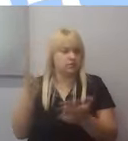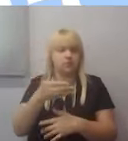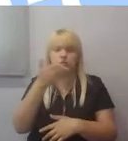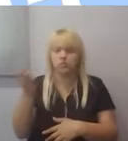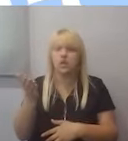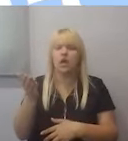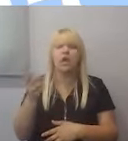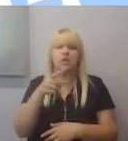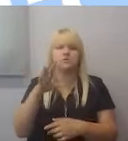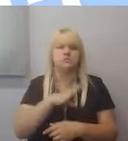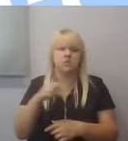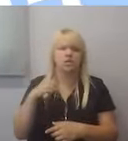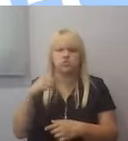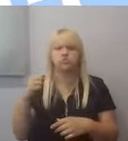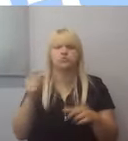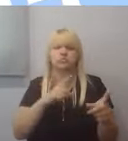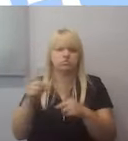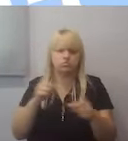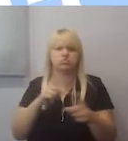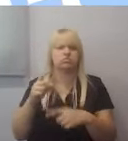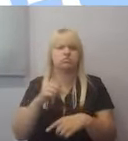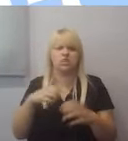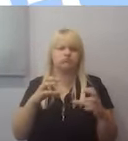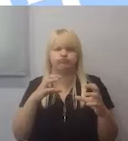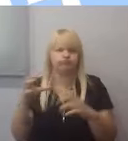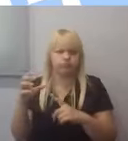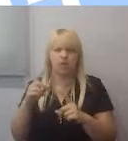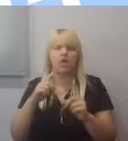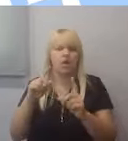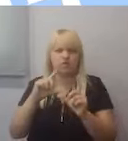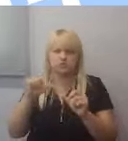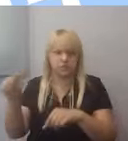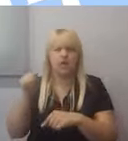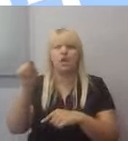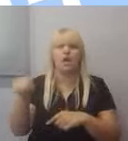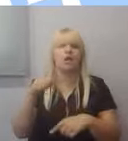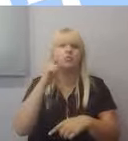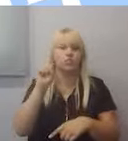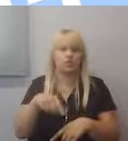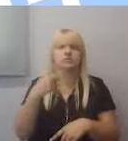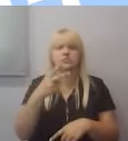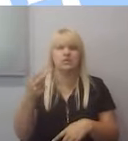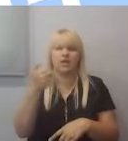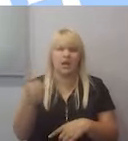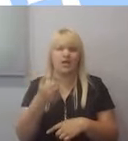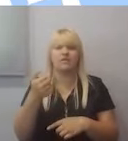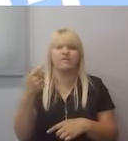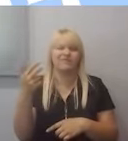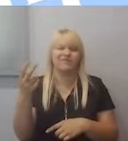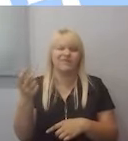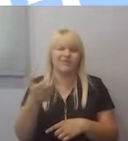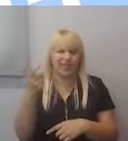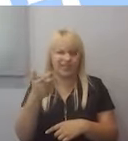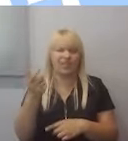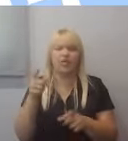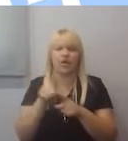pašu transportiem pašgaita bija bet protams ka nu 22 gadaā jau video parādījies tie centralizētas struktūras